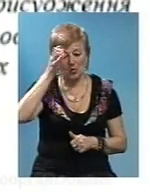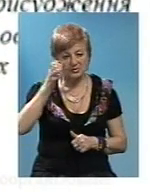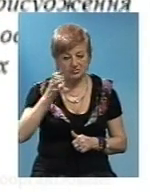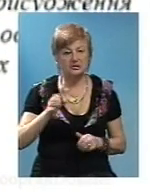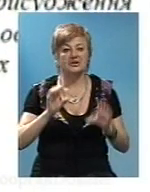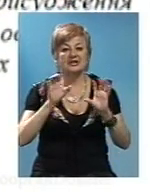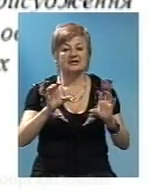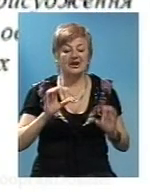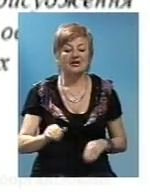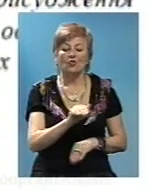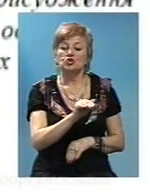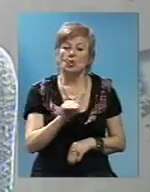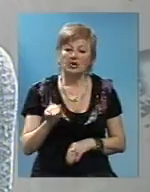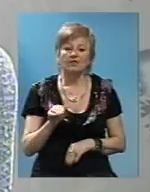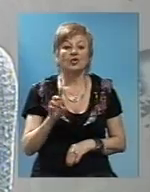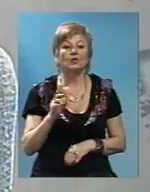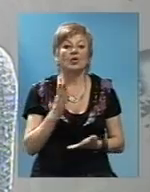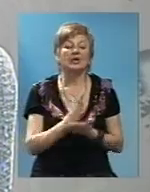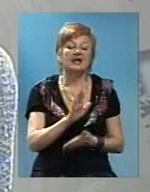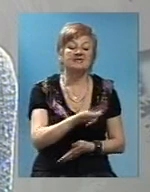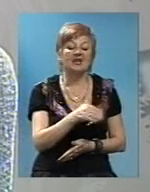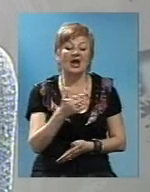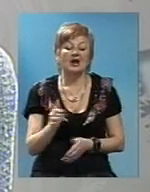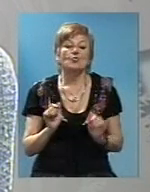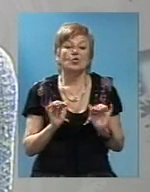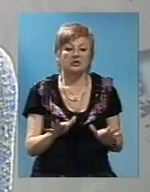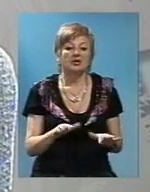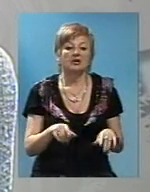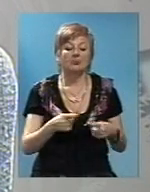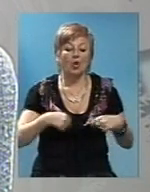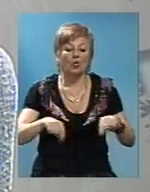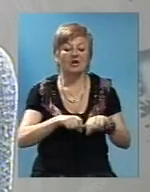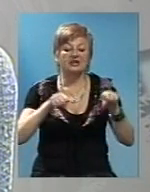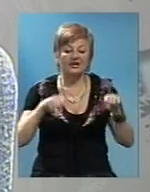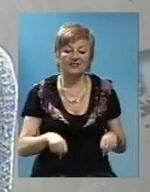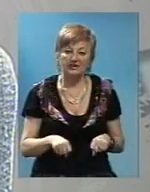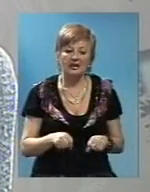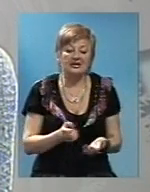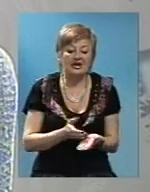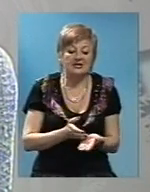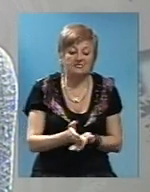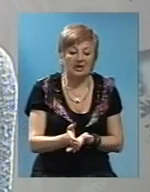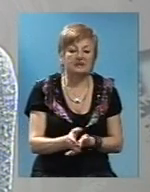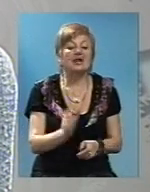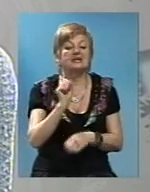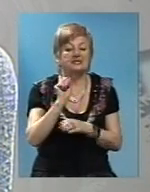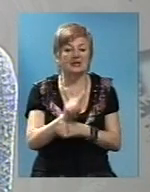законодавчому рівні. А чи є взаємодія з органами влади в питаннях організації заходів, спрямованих на надання